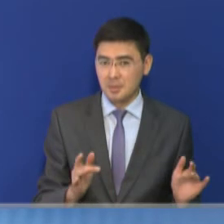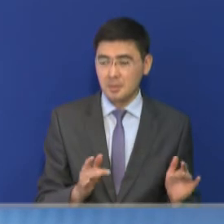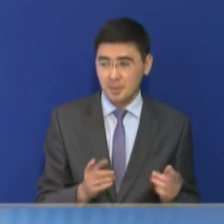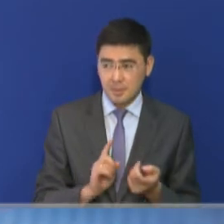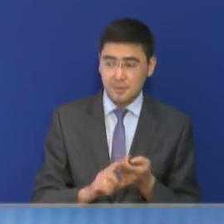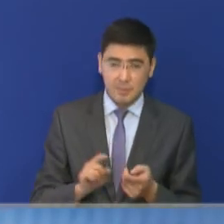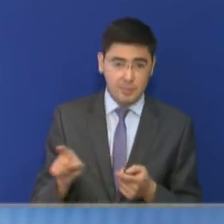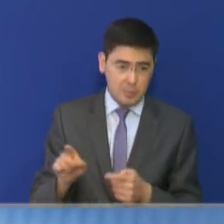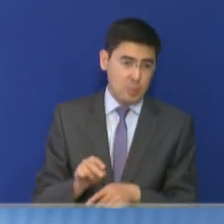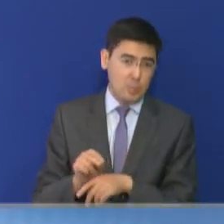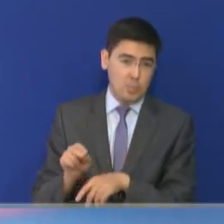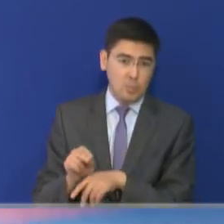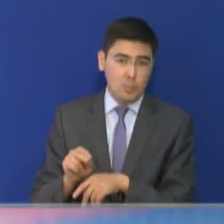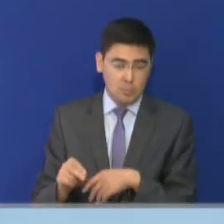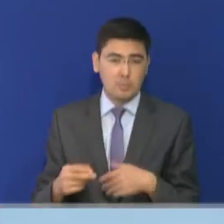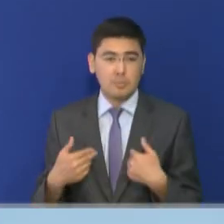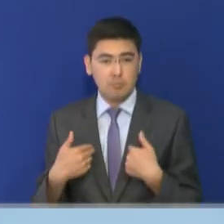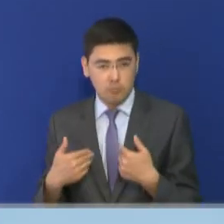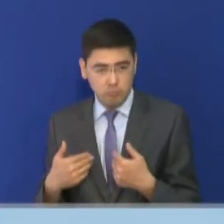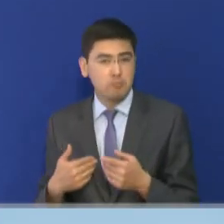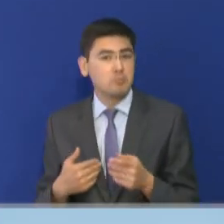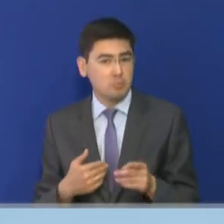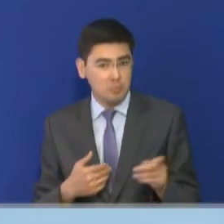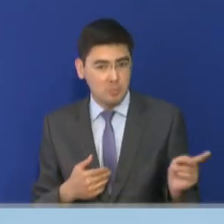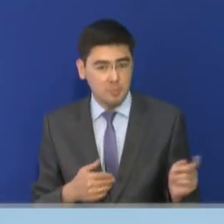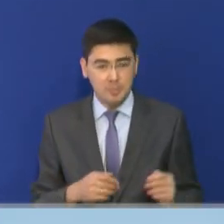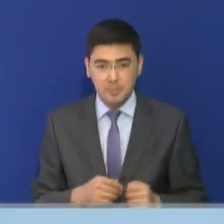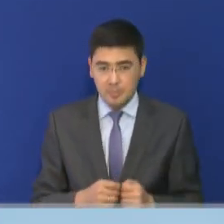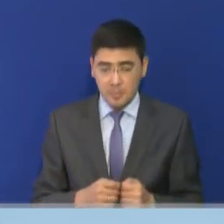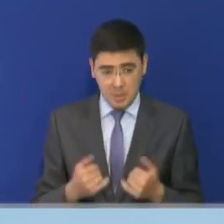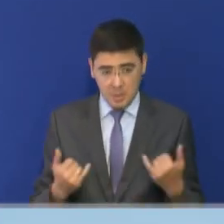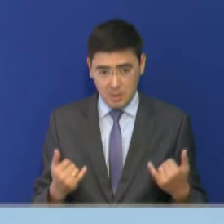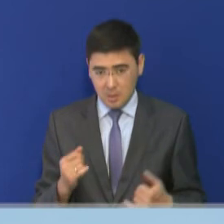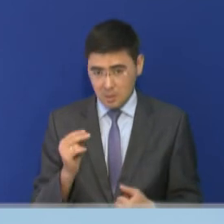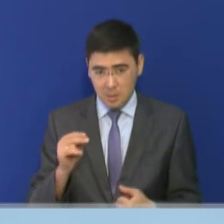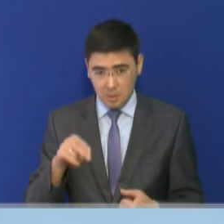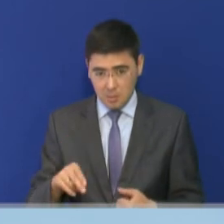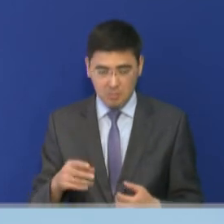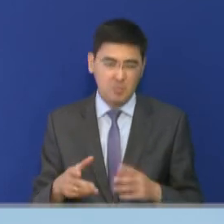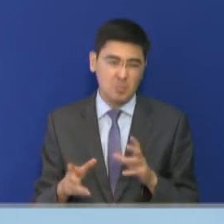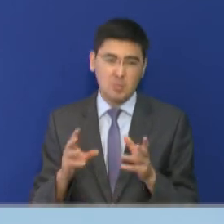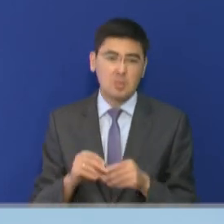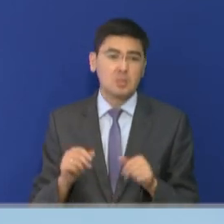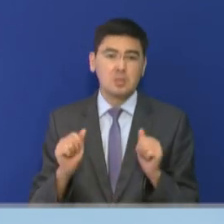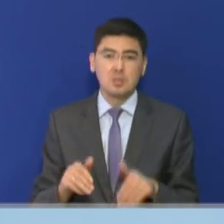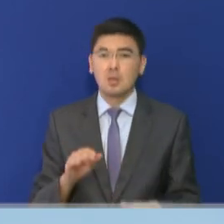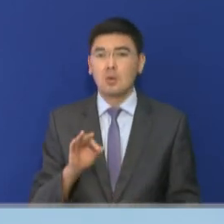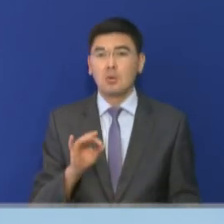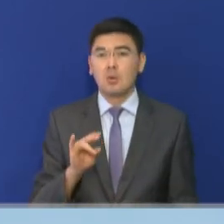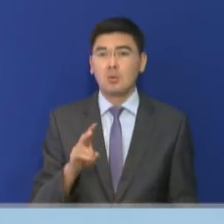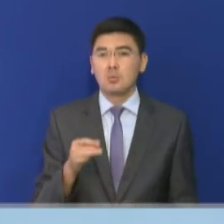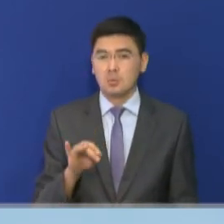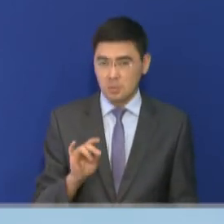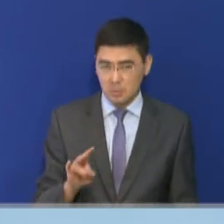тәртіпті сақтап, босаңсуға жол бермейді. Во время ЧП мы начали. Төтенше жағдай уақытында онлайн жаттығуды қолға алдық. Барлығы